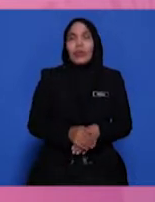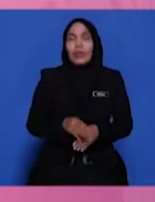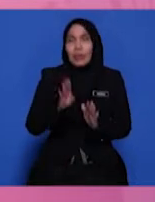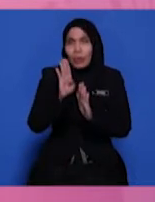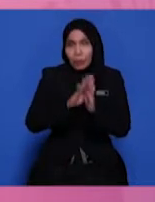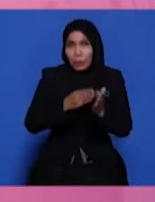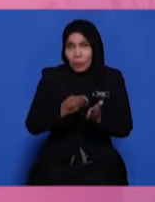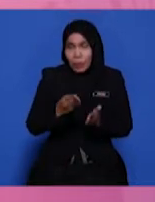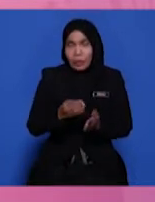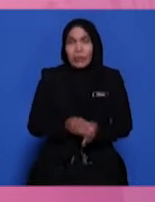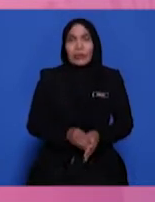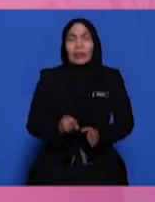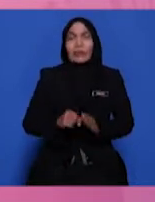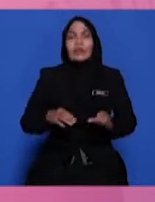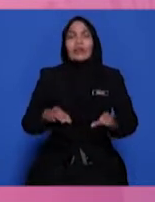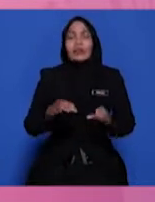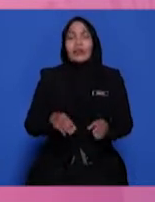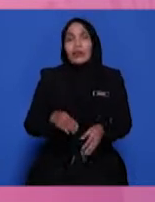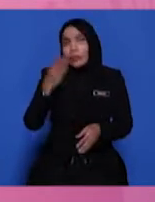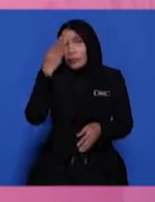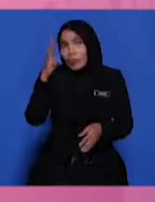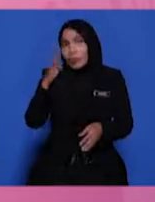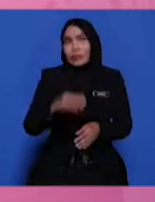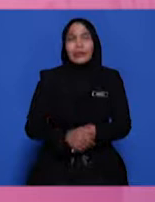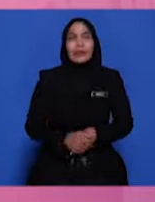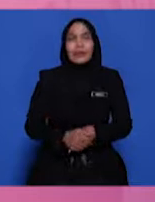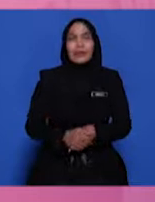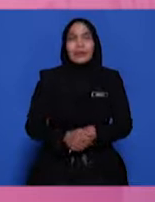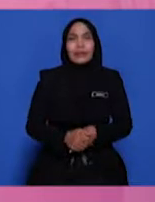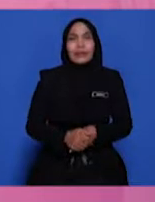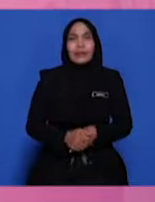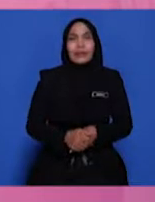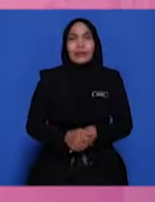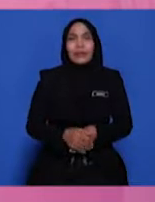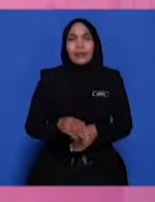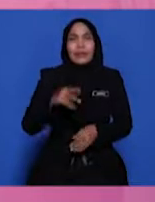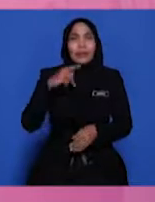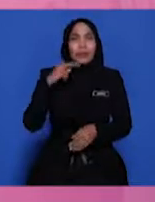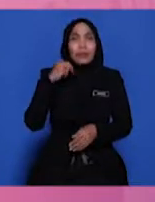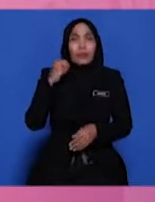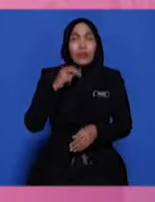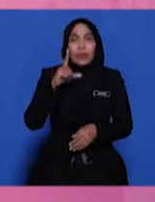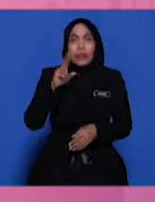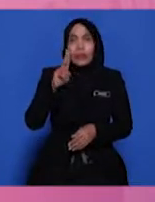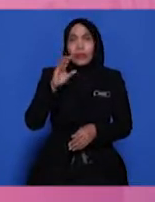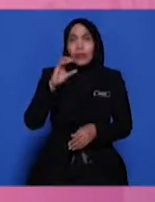Lucy berhasrat untuk membeli sebuah unit kondominium pada harga